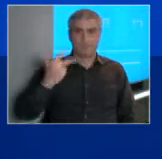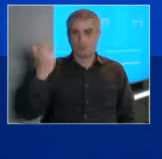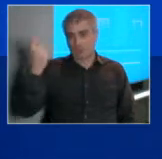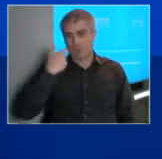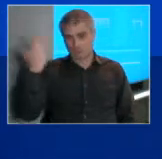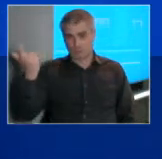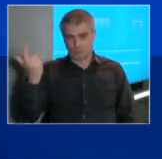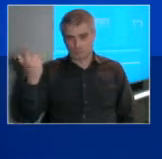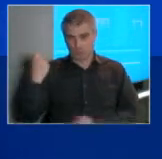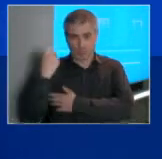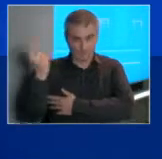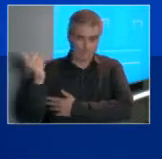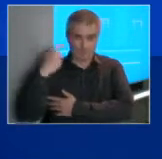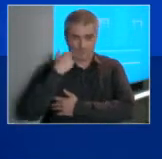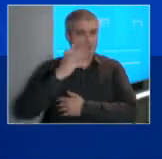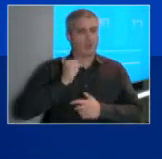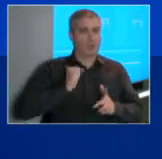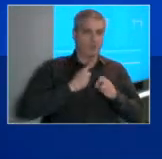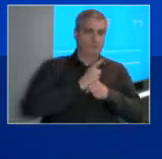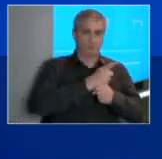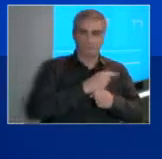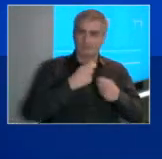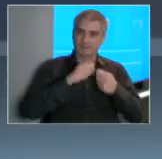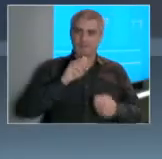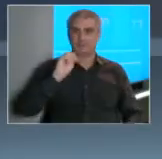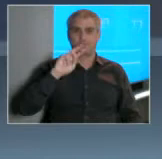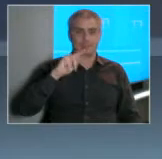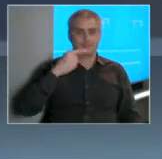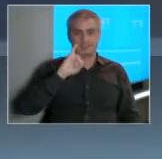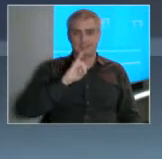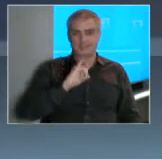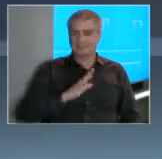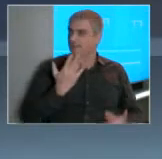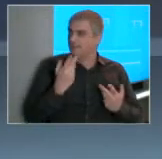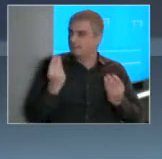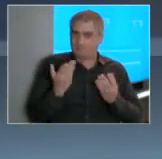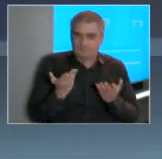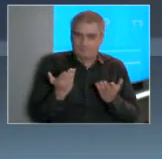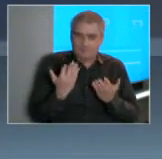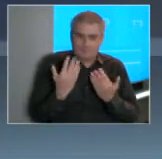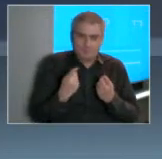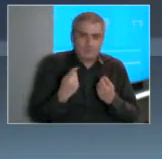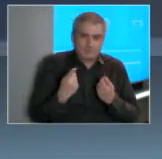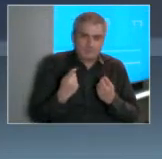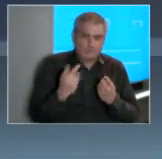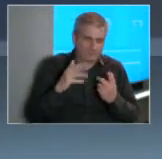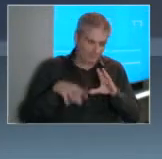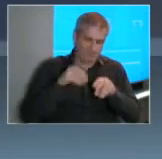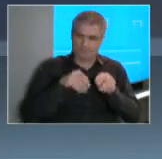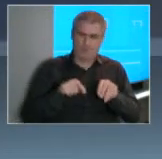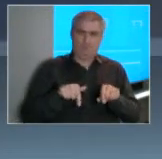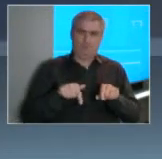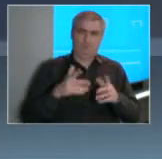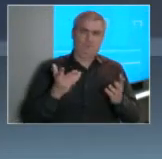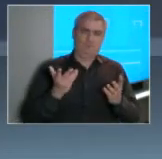בקריה לבין לוחם בשריון חבר הכנסת מרגי, עד כמה הדברים האלה, כשאתם, גם במערכת הבחירות